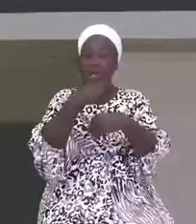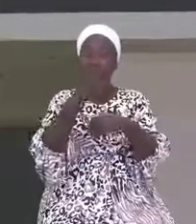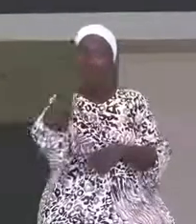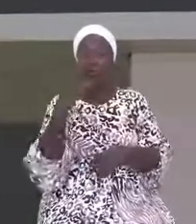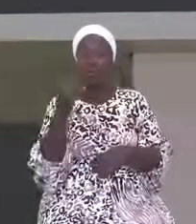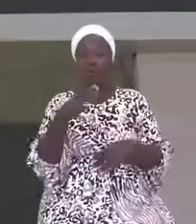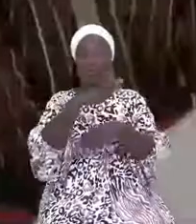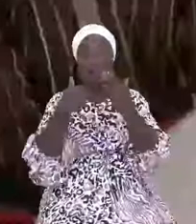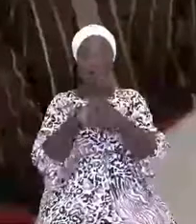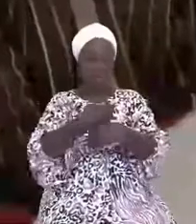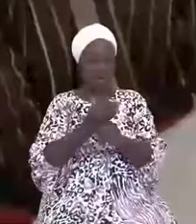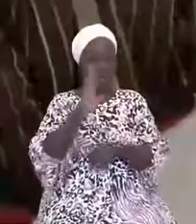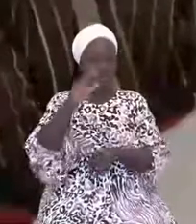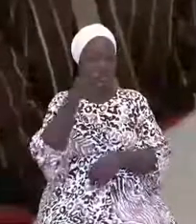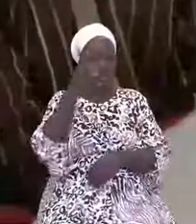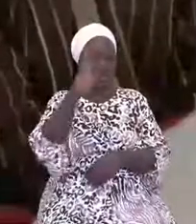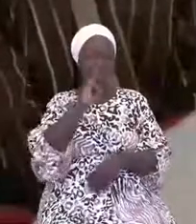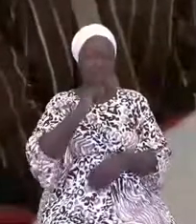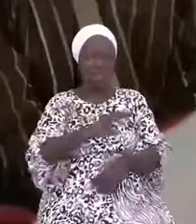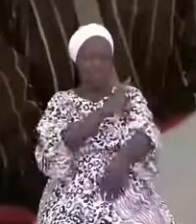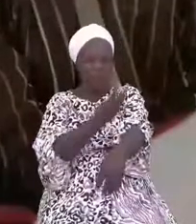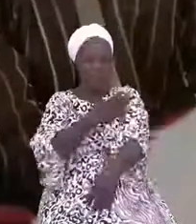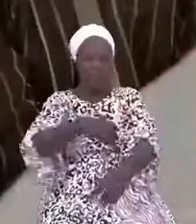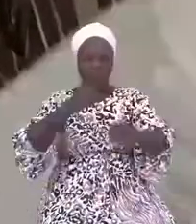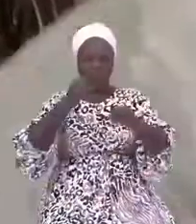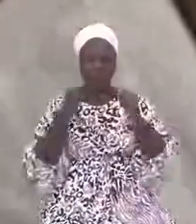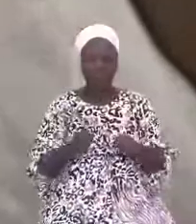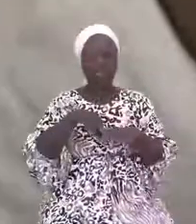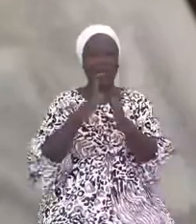puissant. Et puissant. Colossiens.